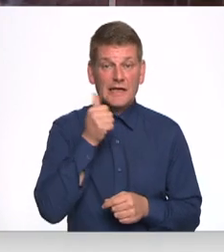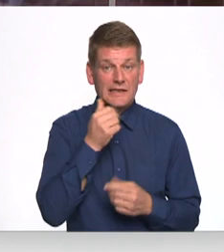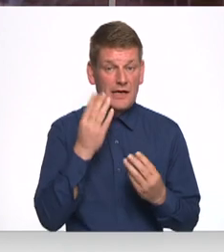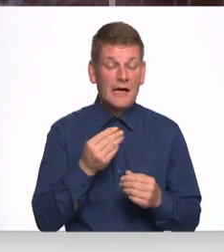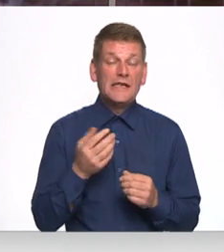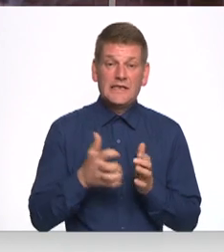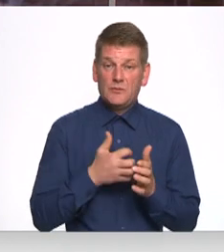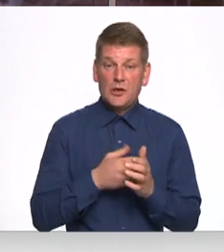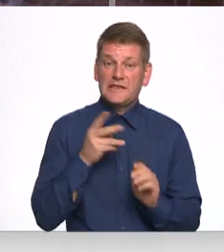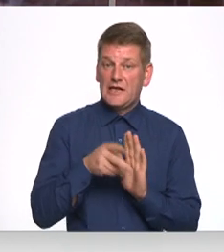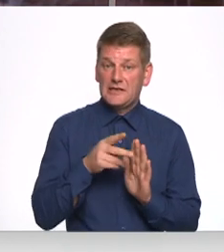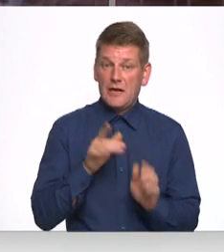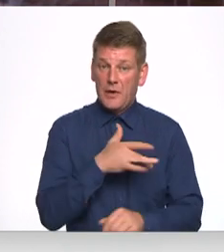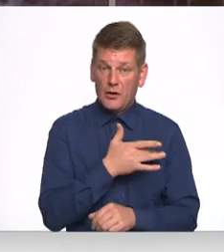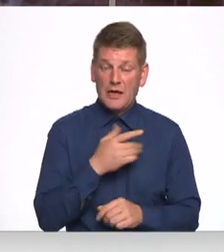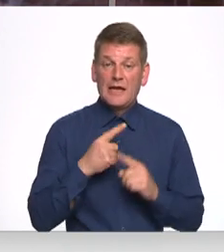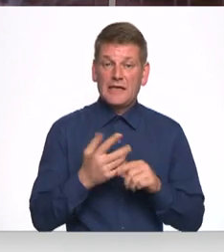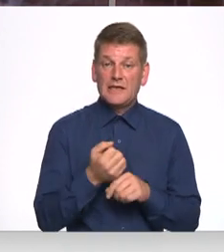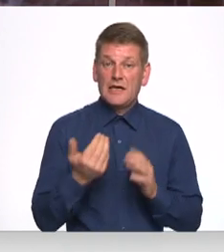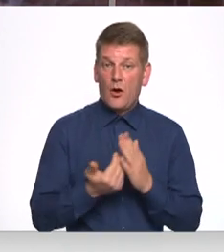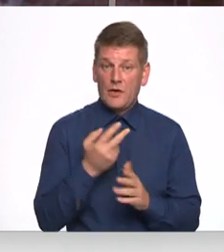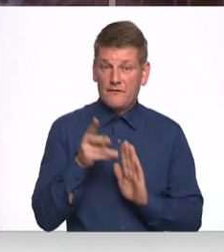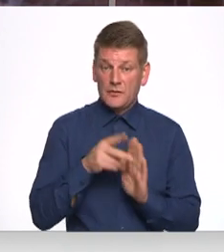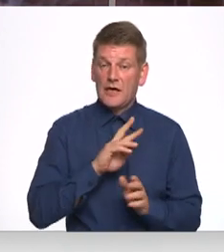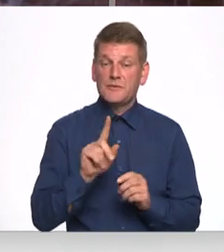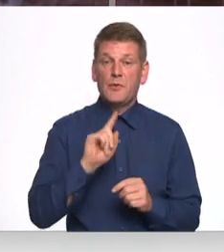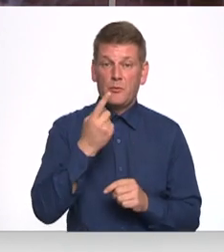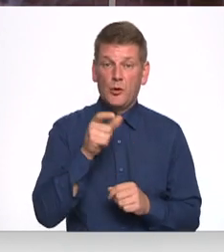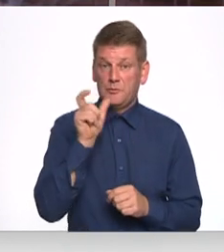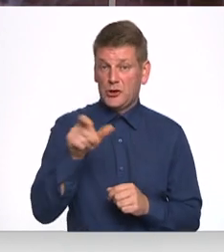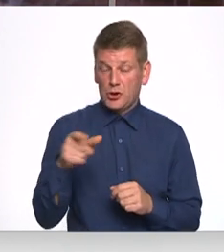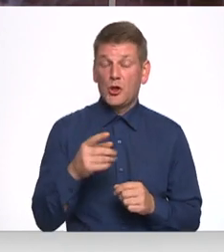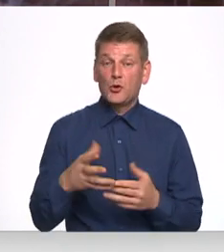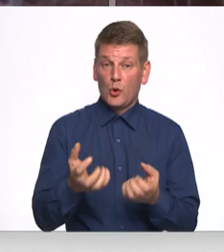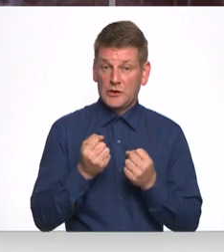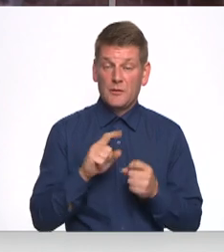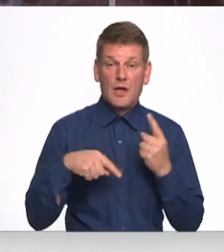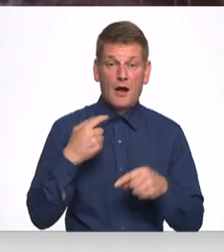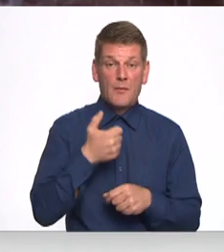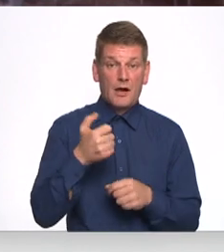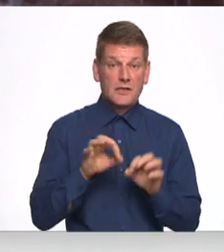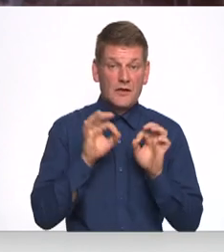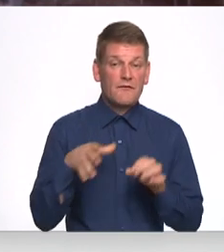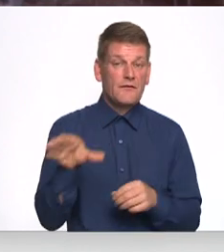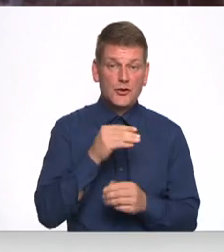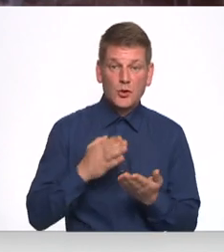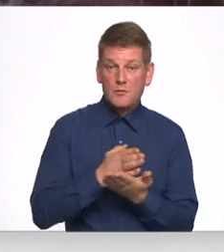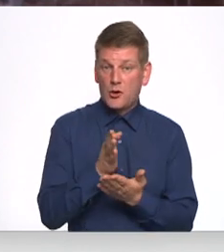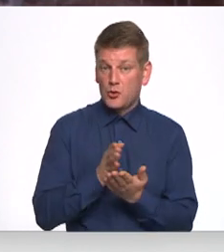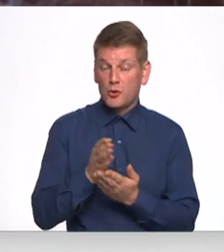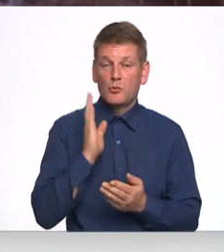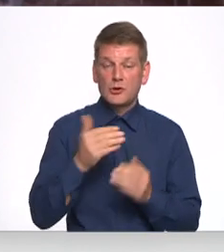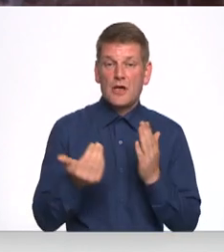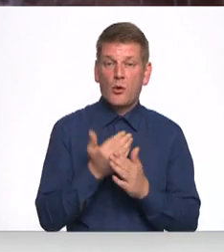izmanto dzelzceļa pakalpojumus. Līdz ar jaunajiem vilcieniem, kuri pirmos pasažierus uzņems jau nākamā gada sākumā, visos maršrutos būs arī